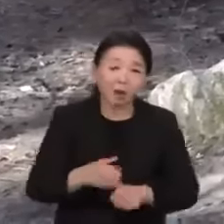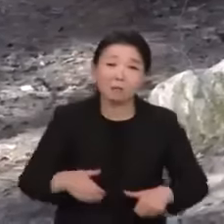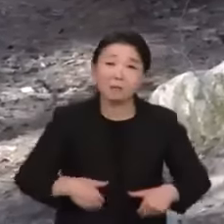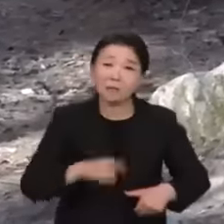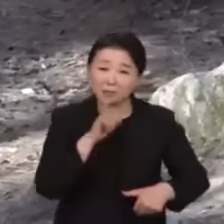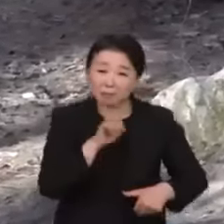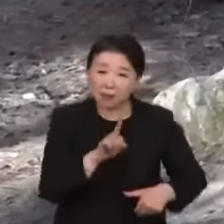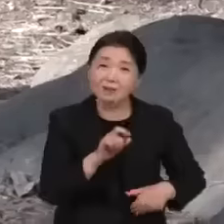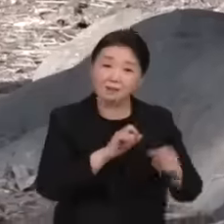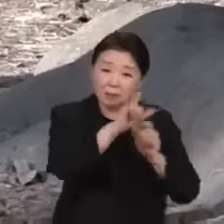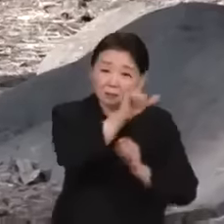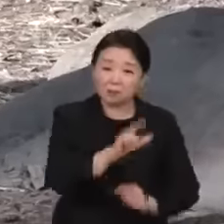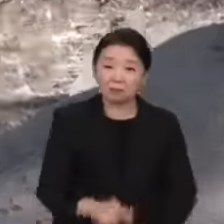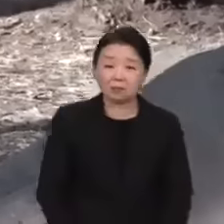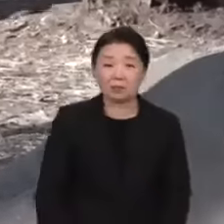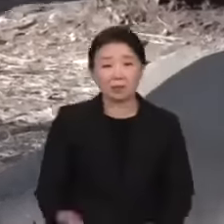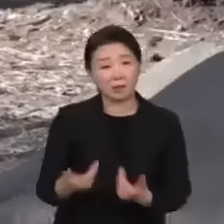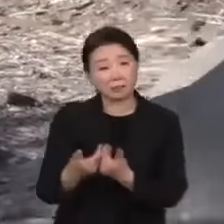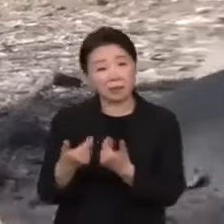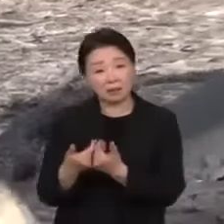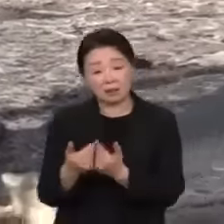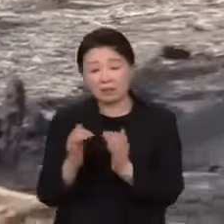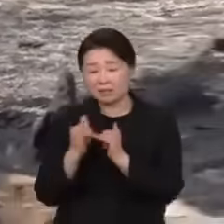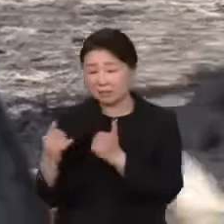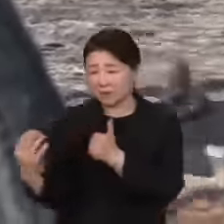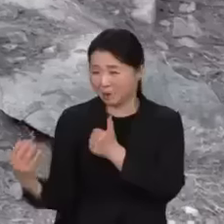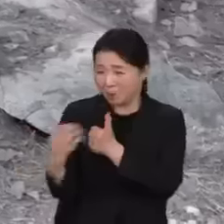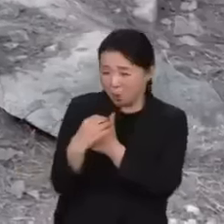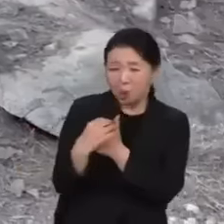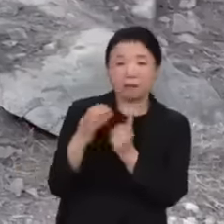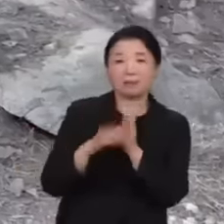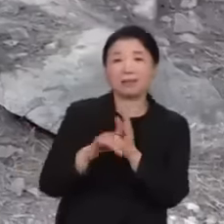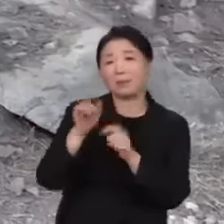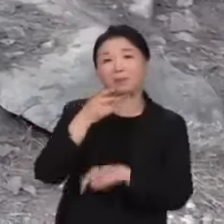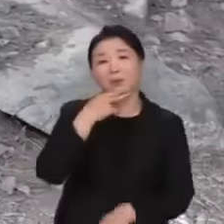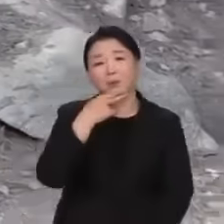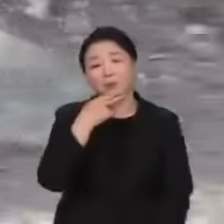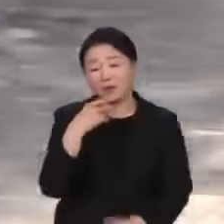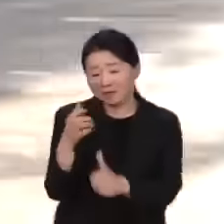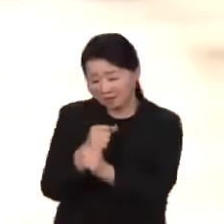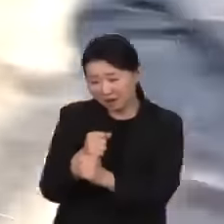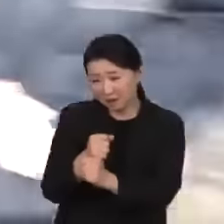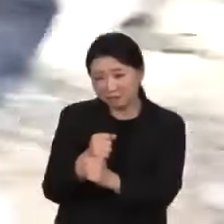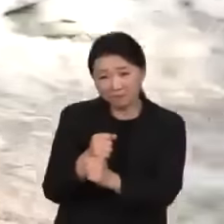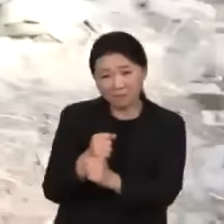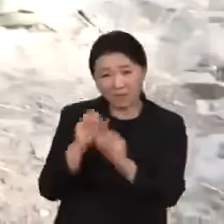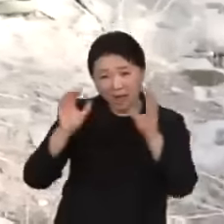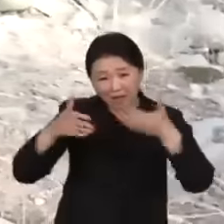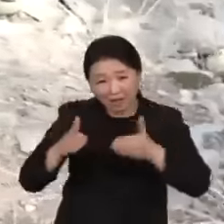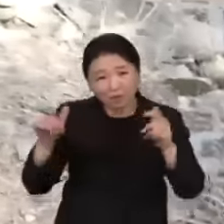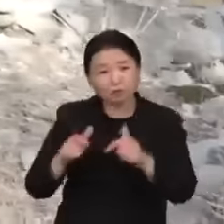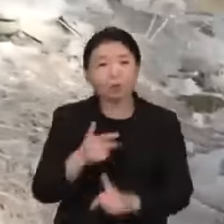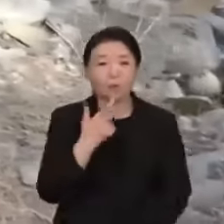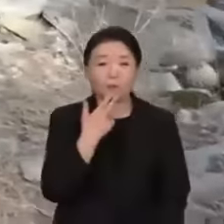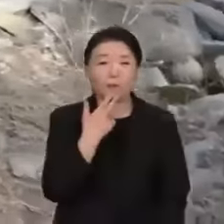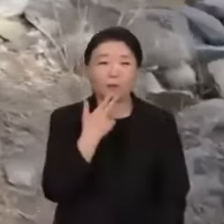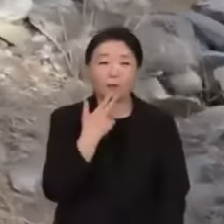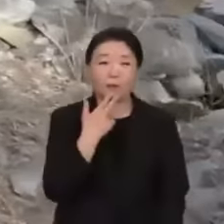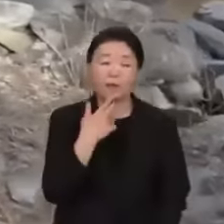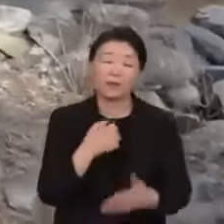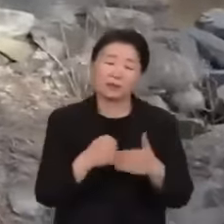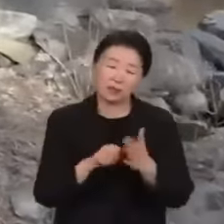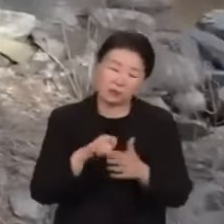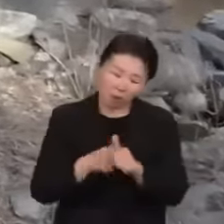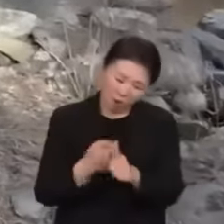이런 의견도 있고요. 반대로 인간을 공격하는 경우는 거의 없고 잡는다고 개체수도 좀처럼 줄지 않기 때문에